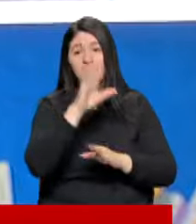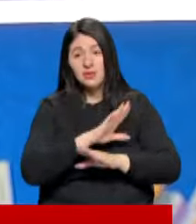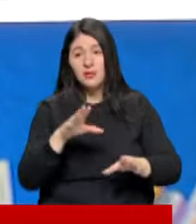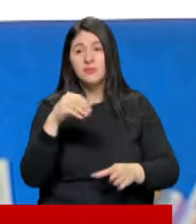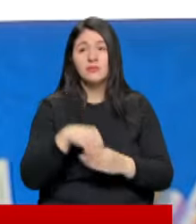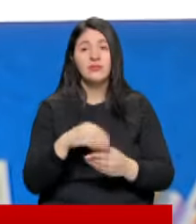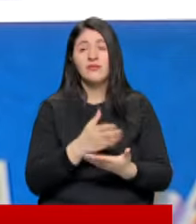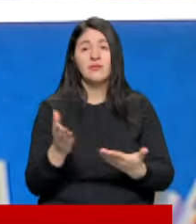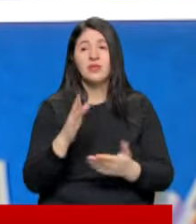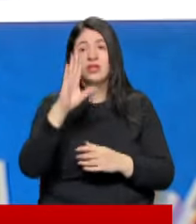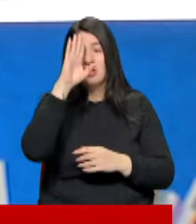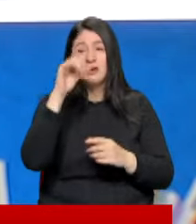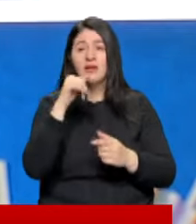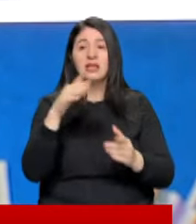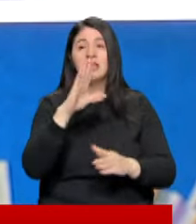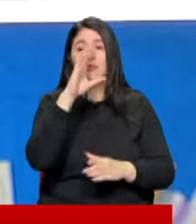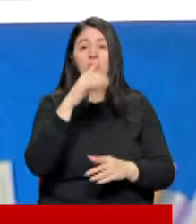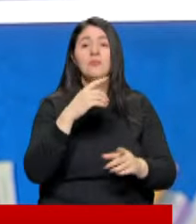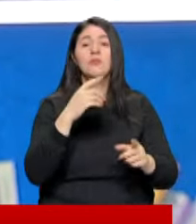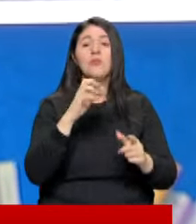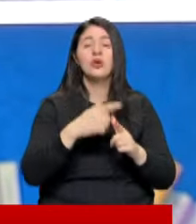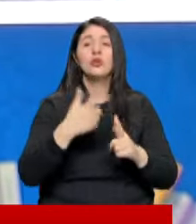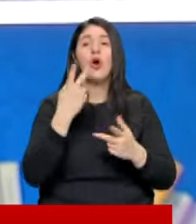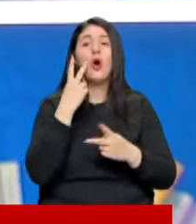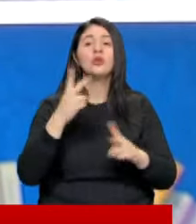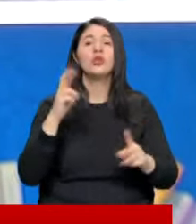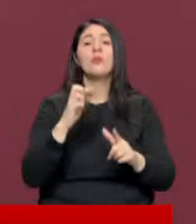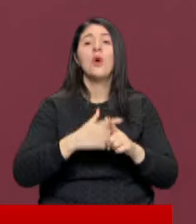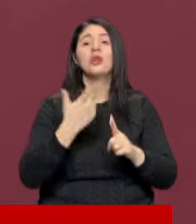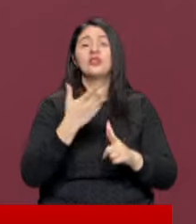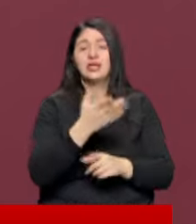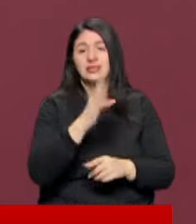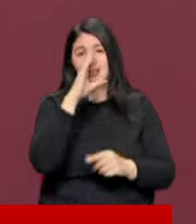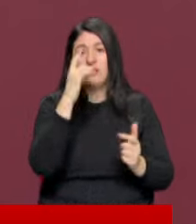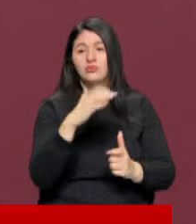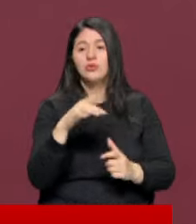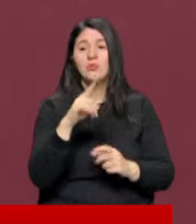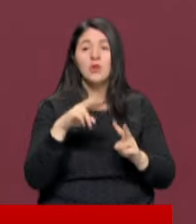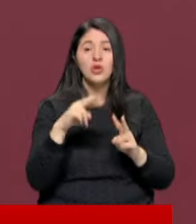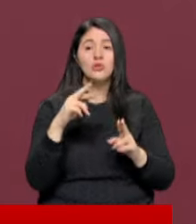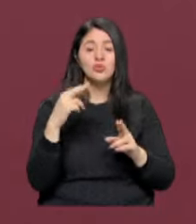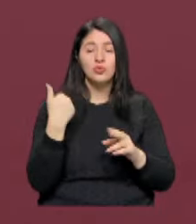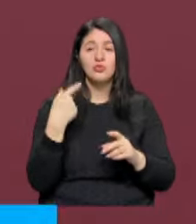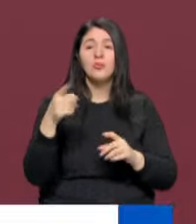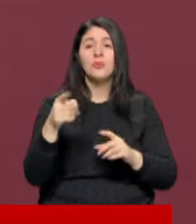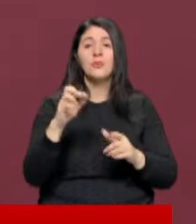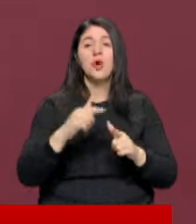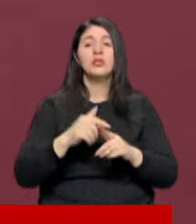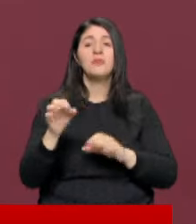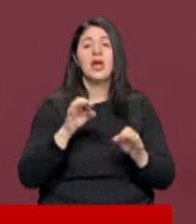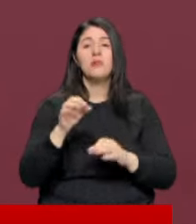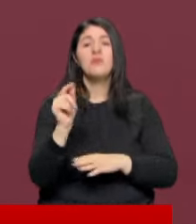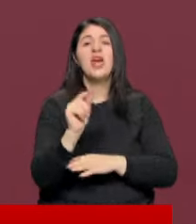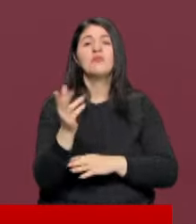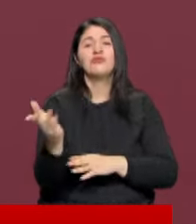Kanal İstanbul projesi Boğazımızın özgürlük projesi, bağımsızlık projesidir. Murat Kurum da bu projenin mimarı idi, memuru